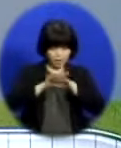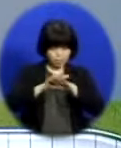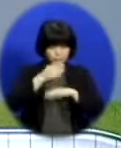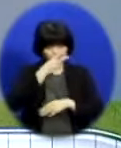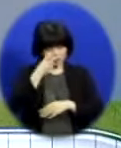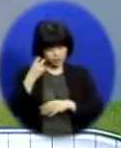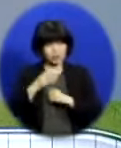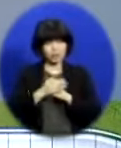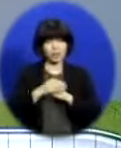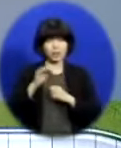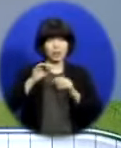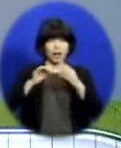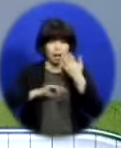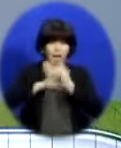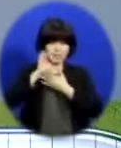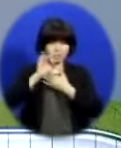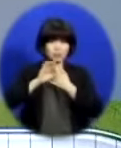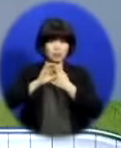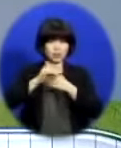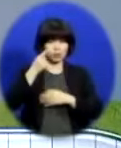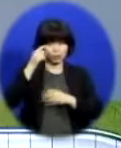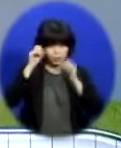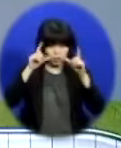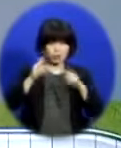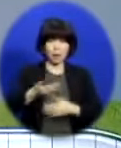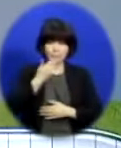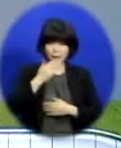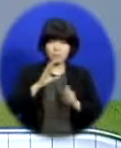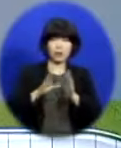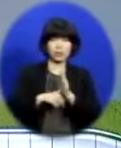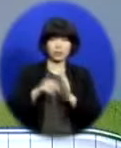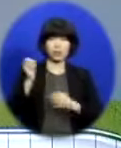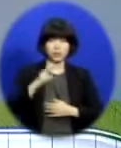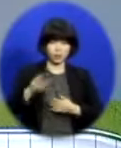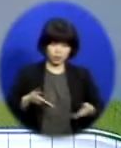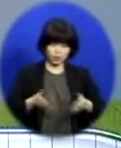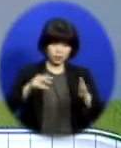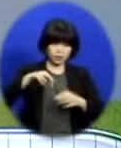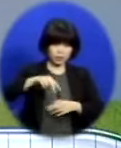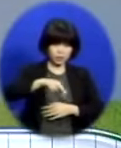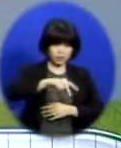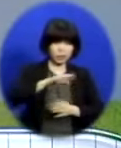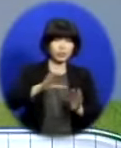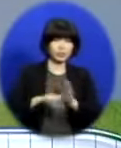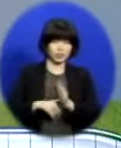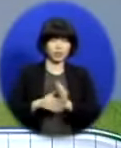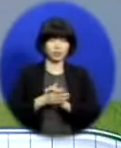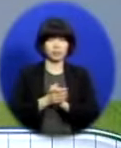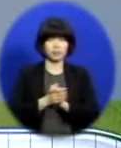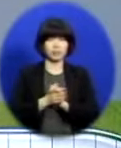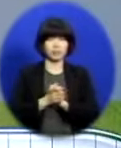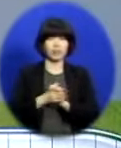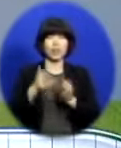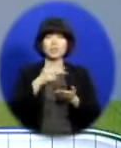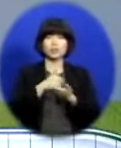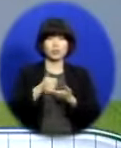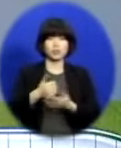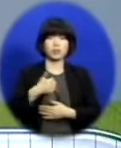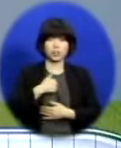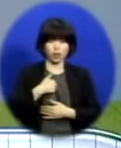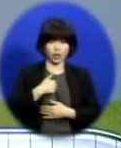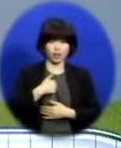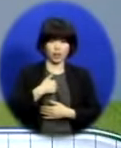때 아침에 눈을 떴을 때 밥을 먹을 때 또는 이렇게 길을 걸을 때 주님이